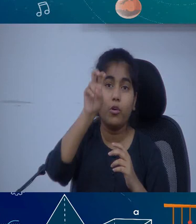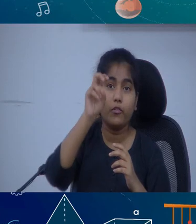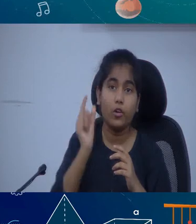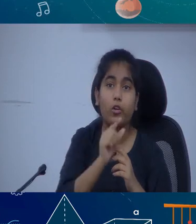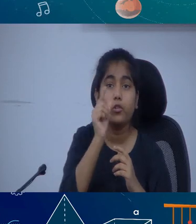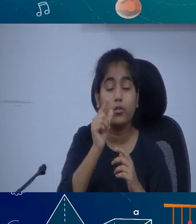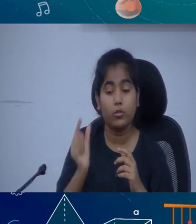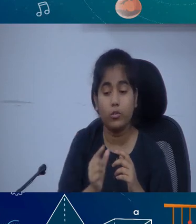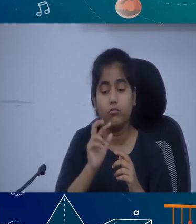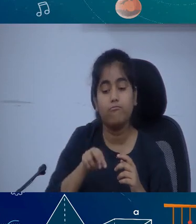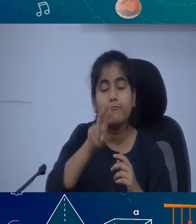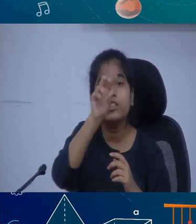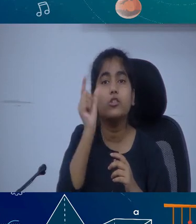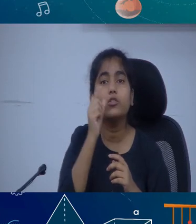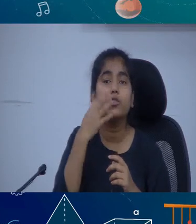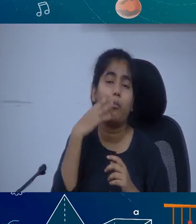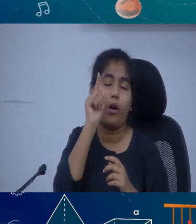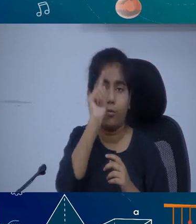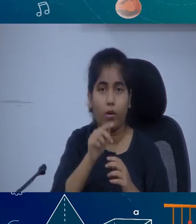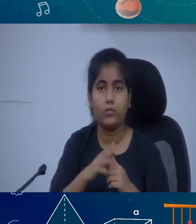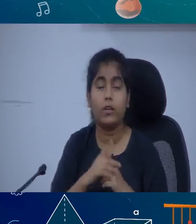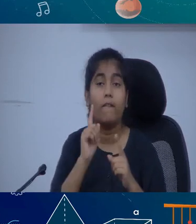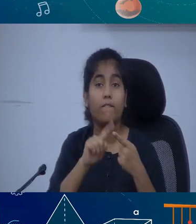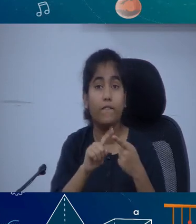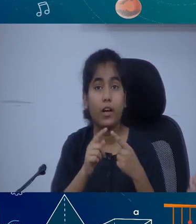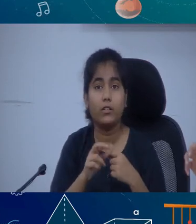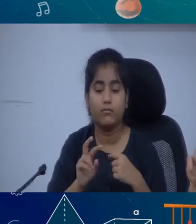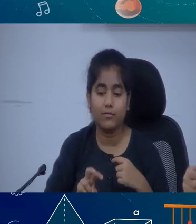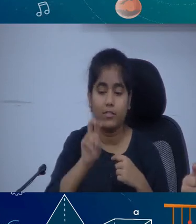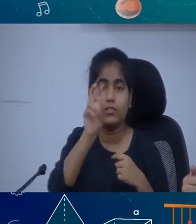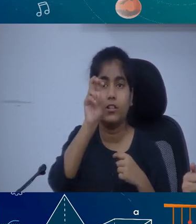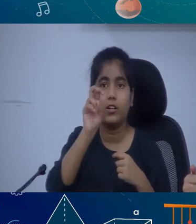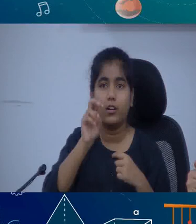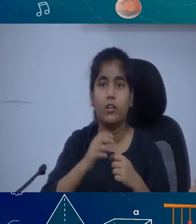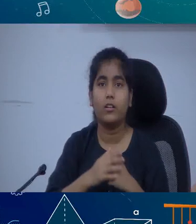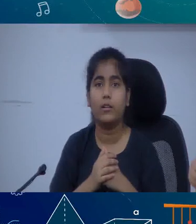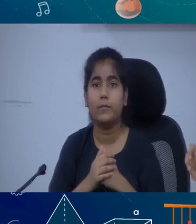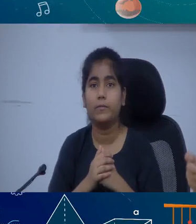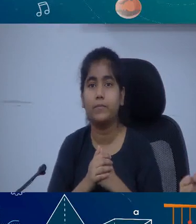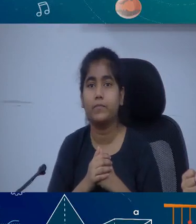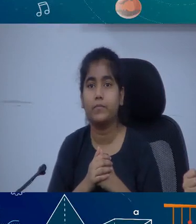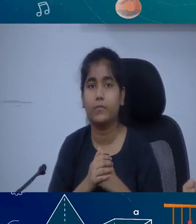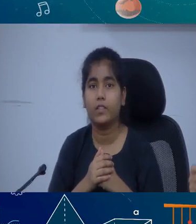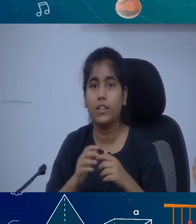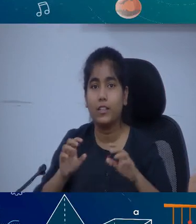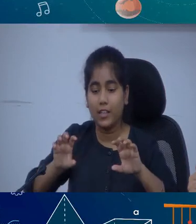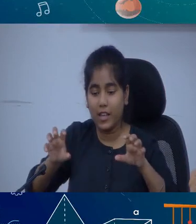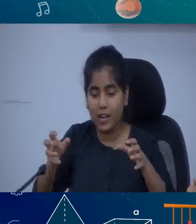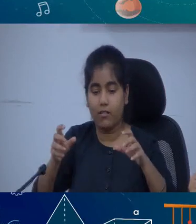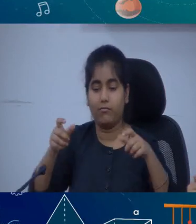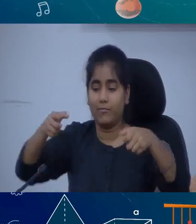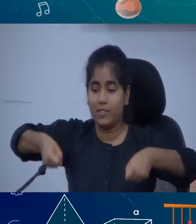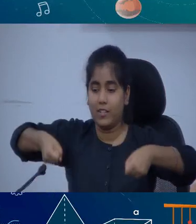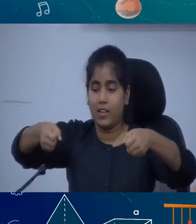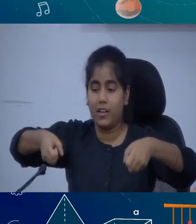अगर कहीं पर एलिवेटर नहीं है और आपको स्टेयर्स यूज़ करनी है तो उसको भी यूज़ करने के कुछ इंपॉर्टेंट चीज़ों को ध्यान रखना होता है. पहली चीज़ कि आपका